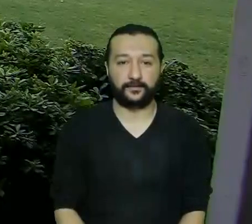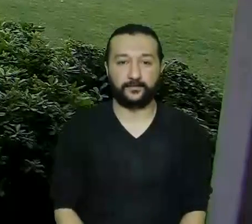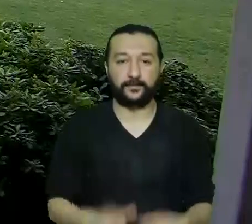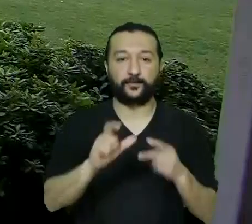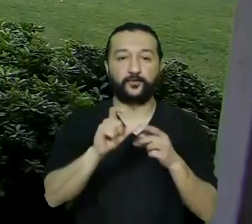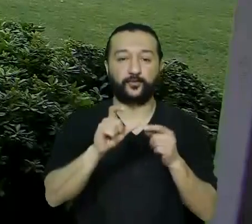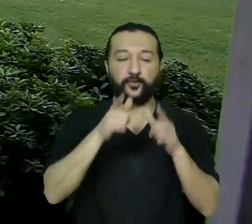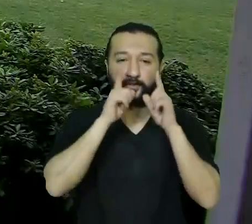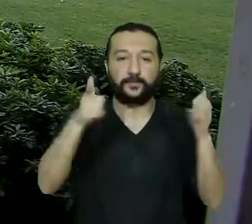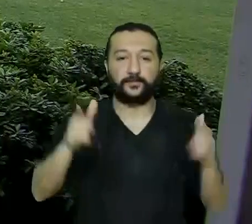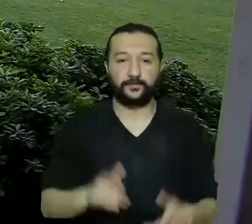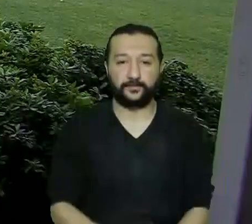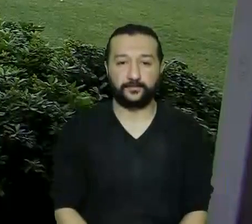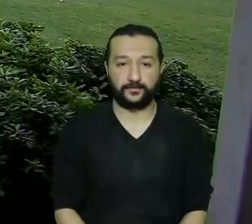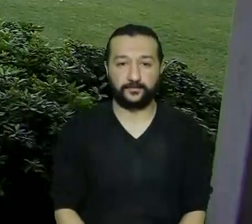Şükrü!